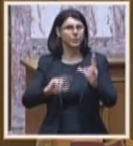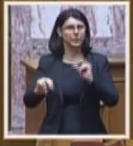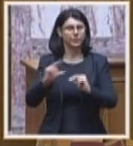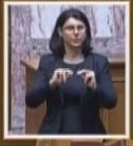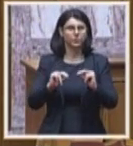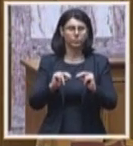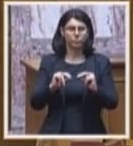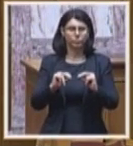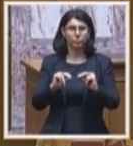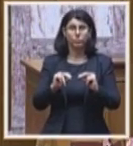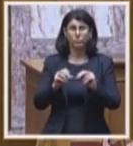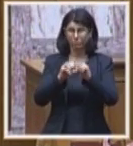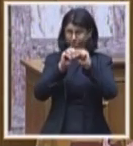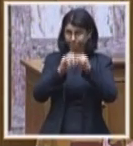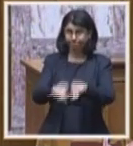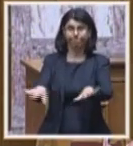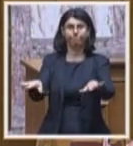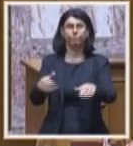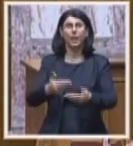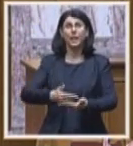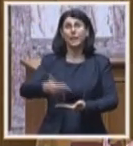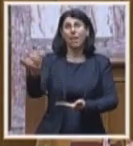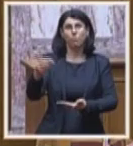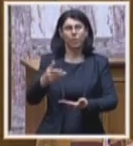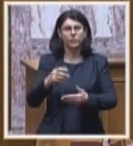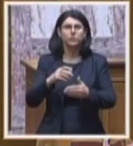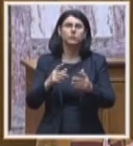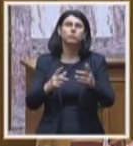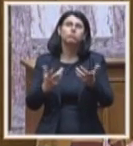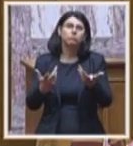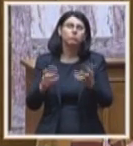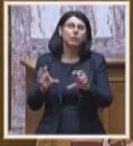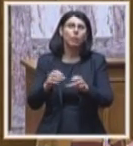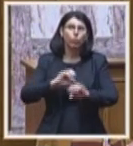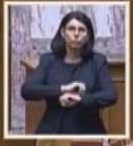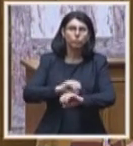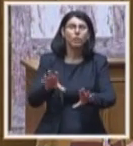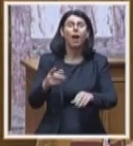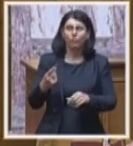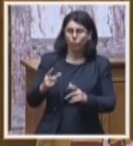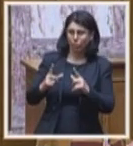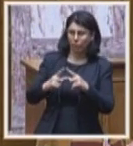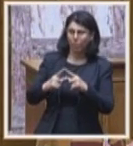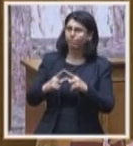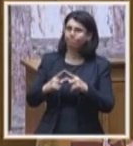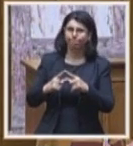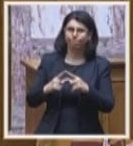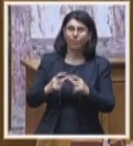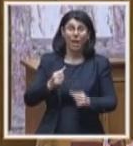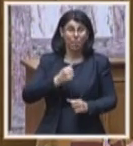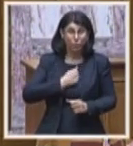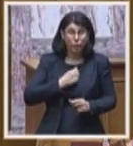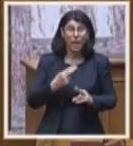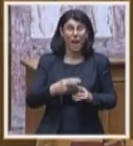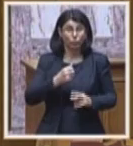μετά στον τύπο, αυτό ήδη είναι ένα δείγμα το κατά πόσον μπορεί να υπάρχει εμπιστοσύνη και αξιοπιστία